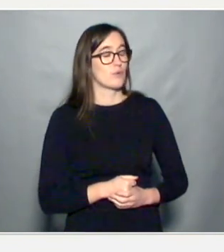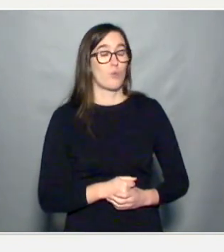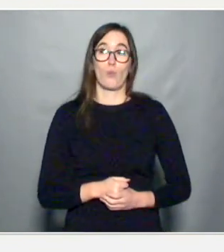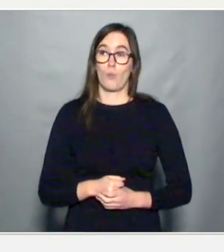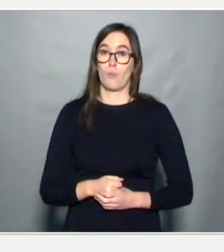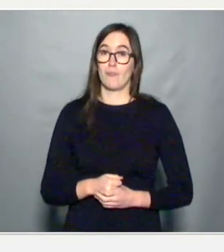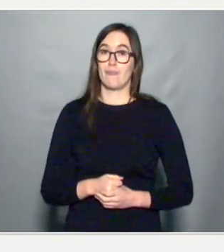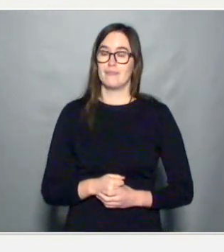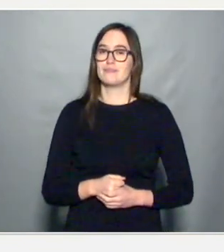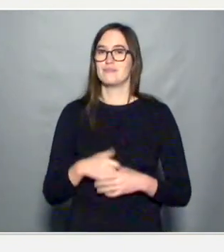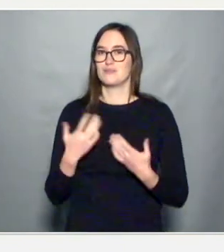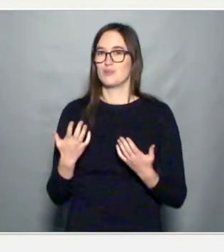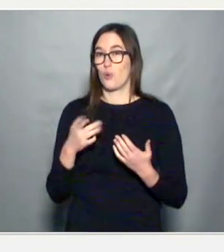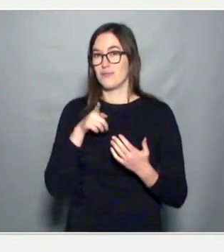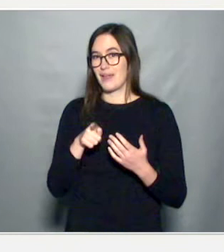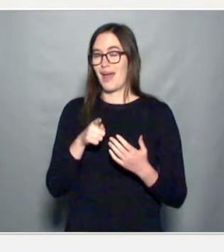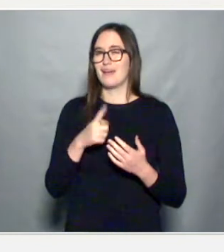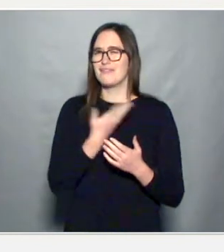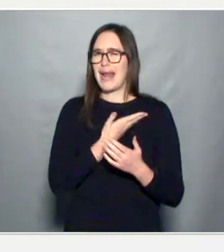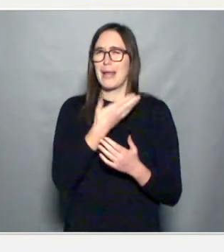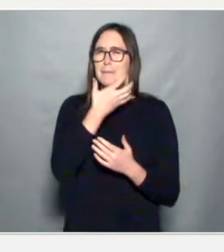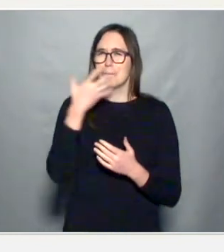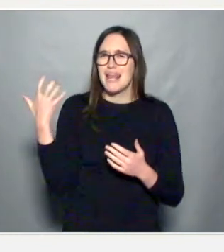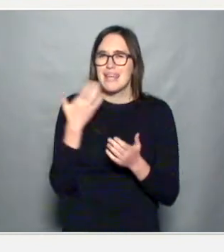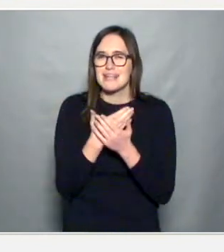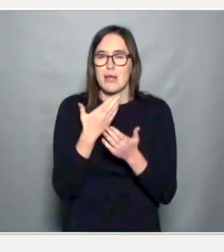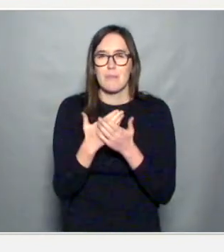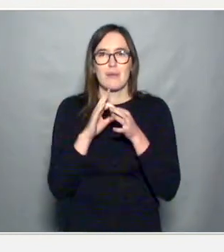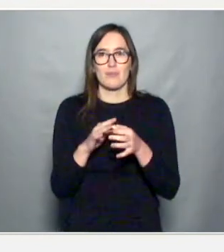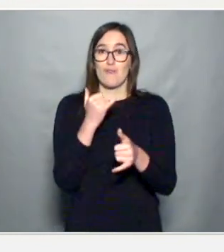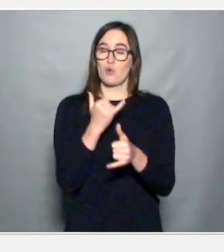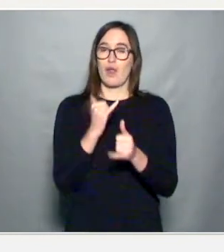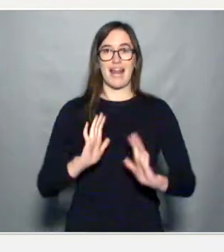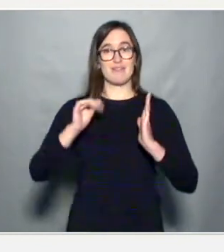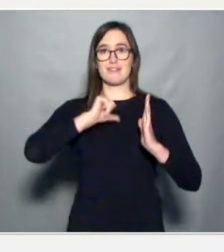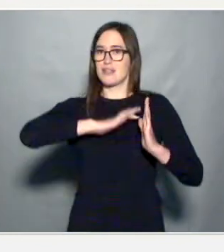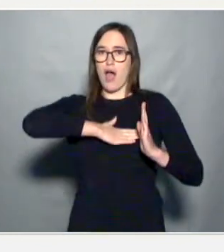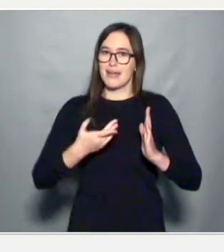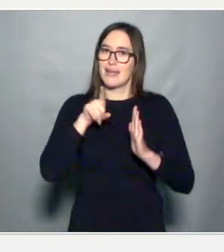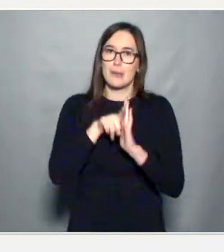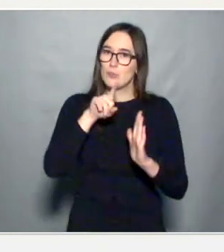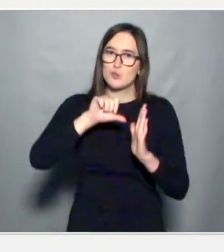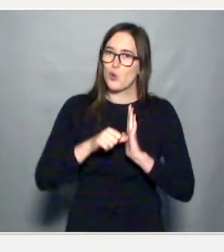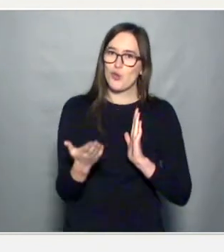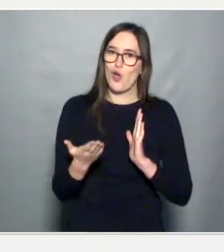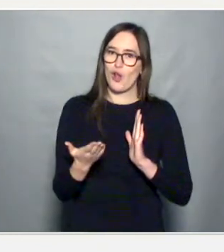Det här är ett jättemilt exempel på hur det är att leva utan impulskontroll.